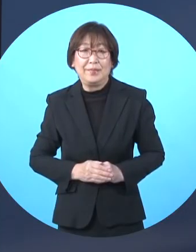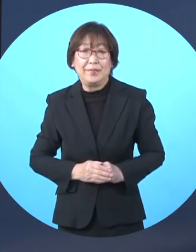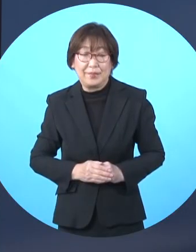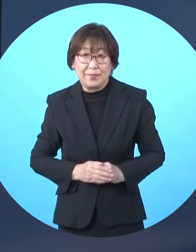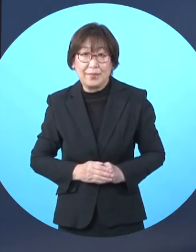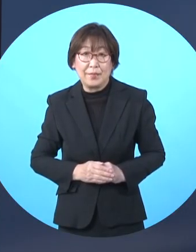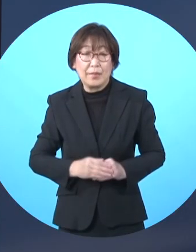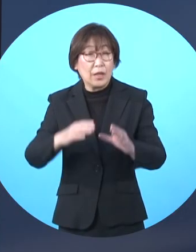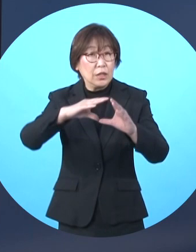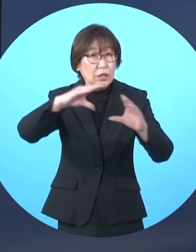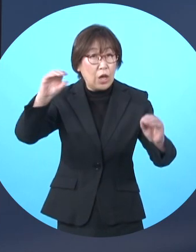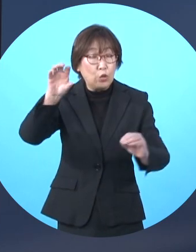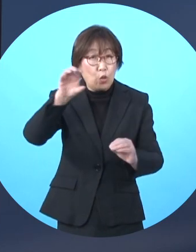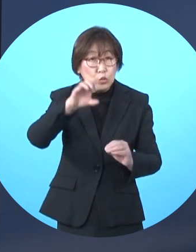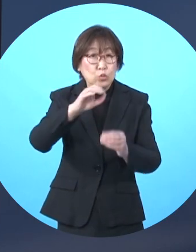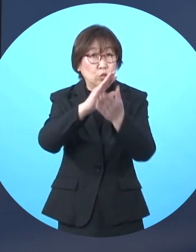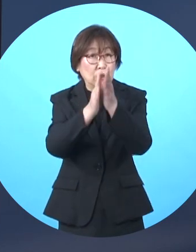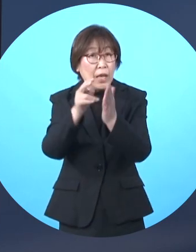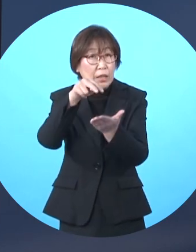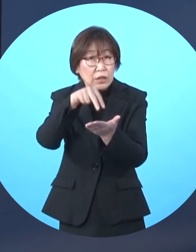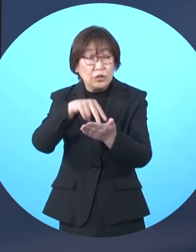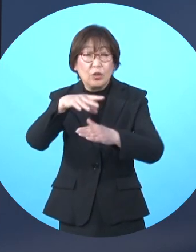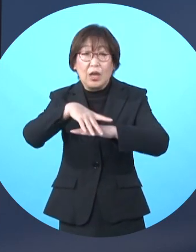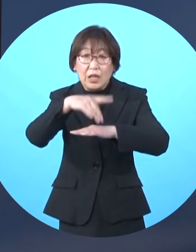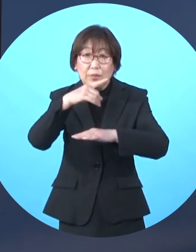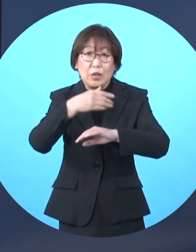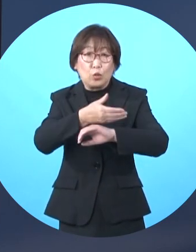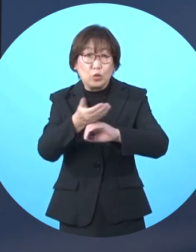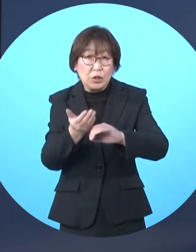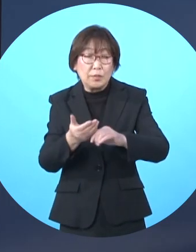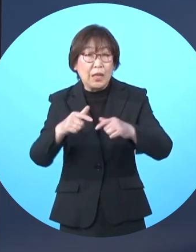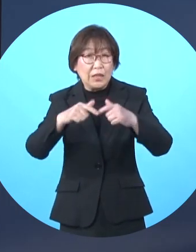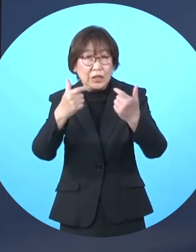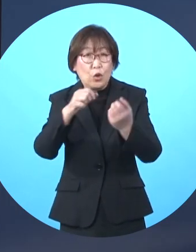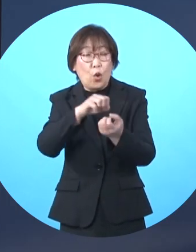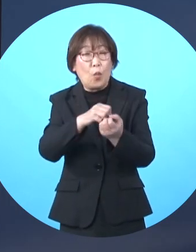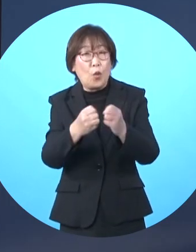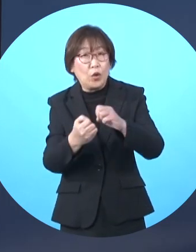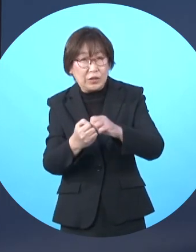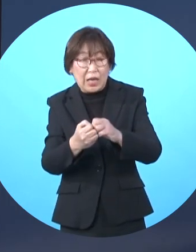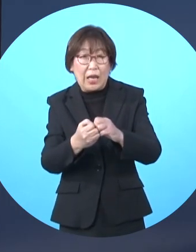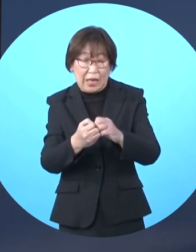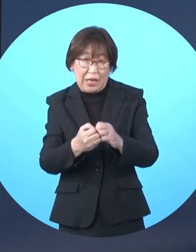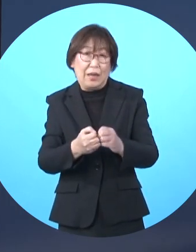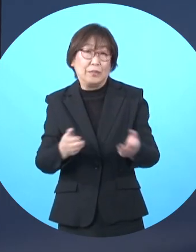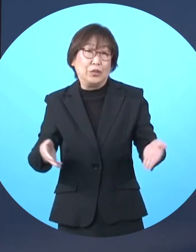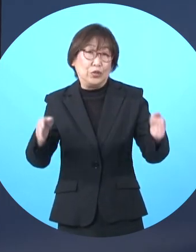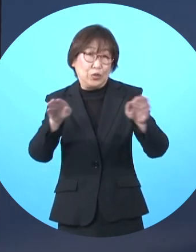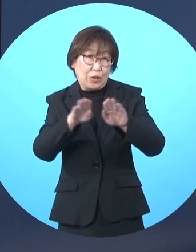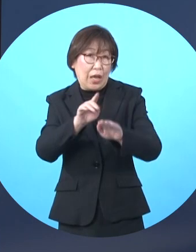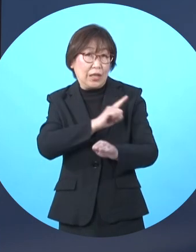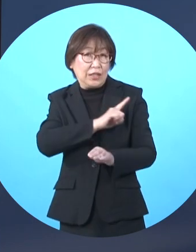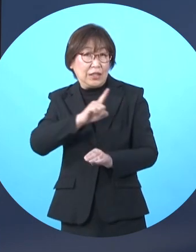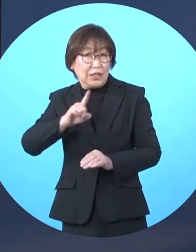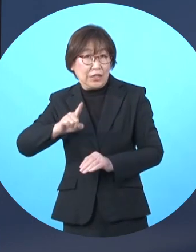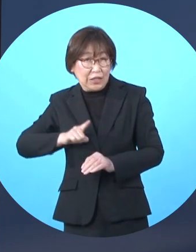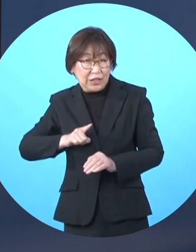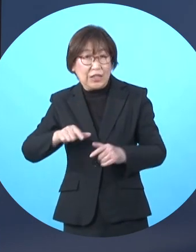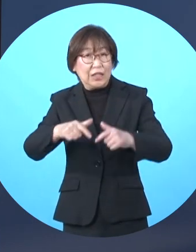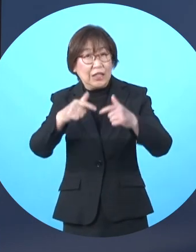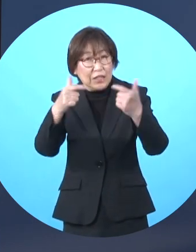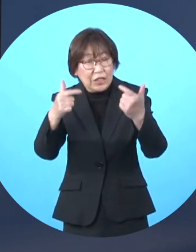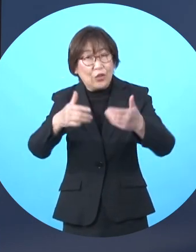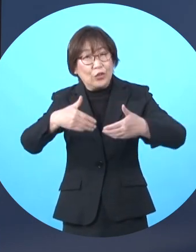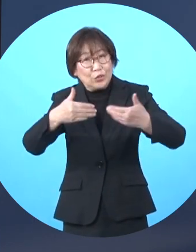都道府県立初徳島木のおもちゃ美術館、一日丸ごとこの木のぬくもりを、木育